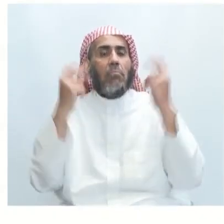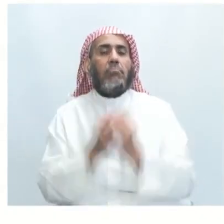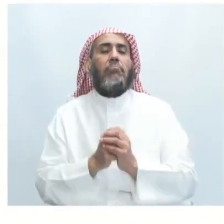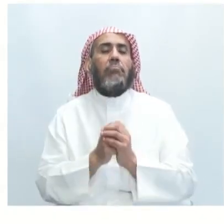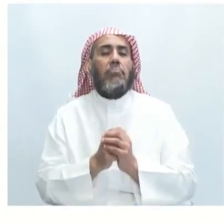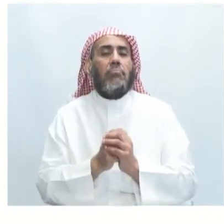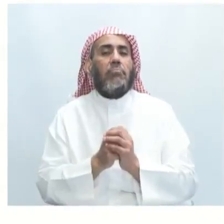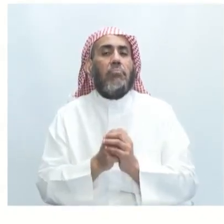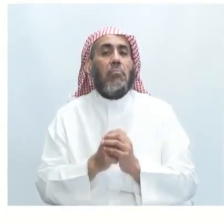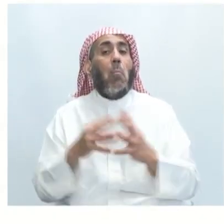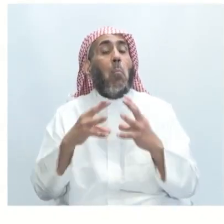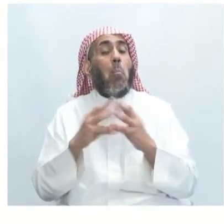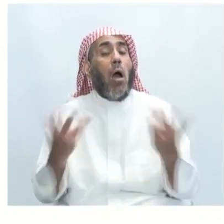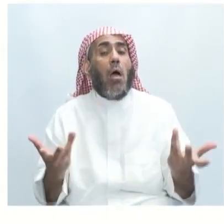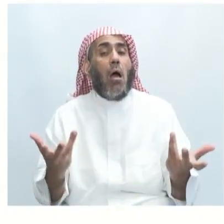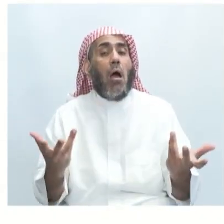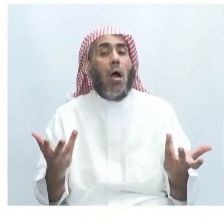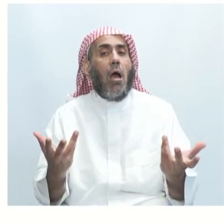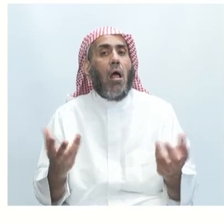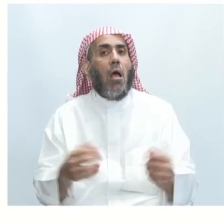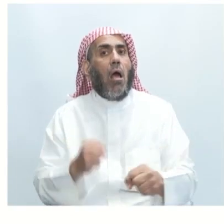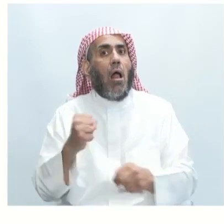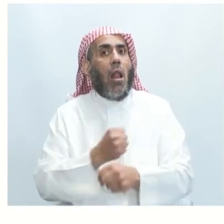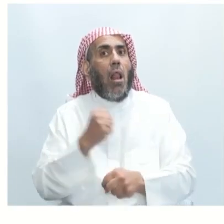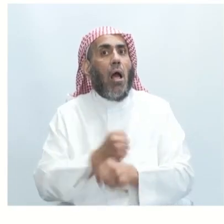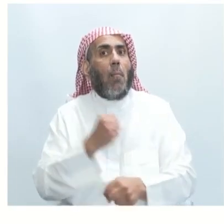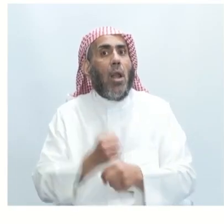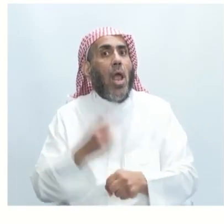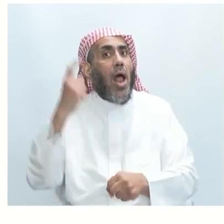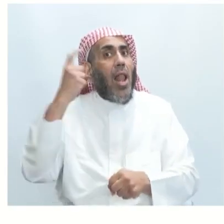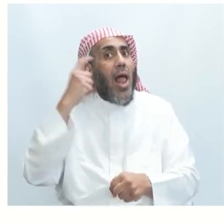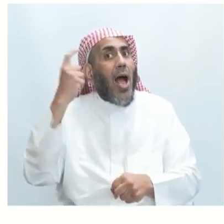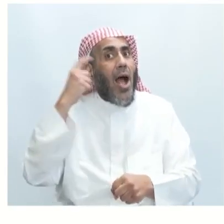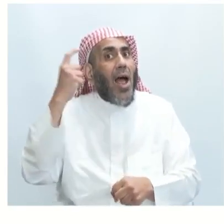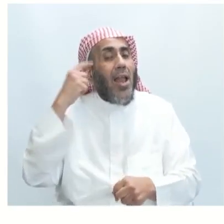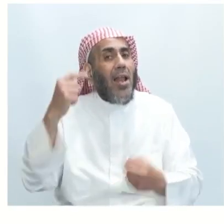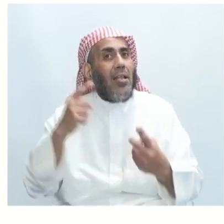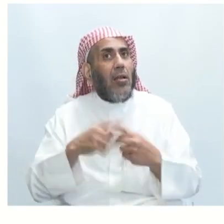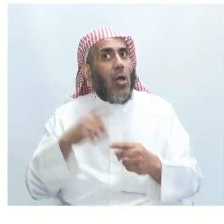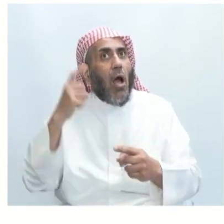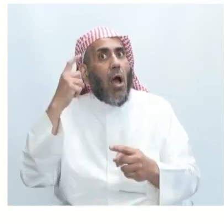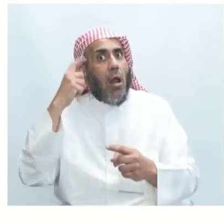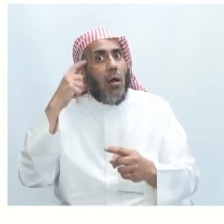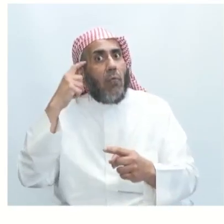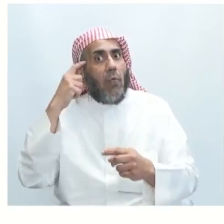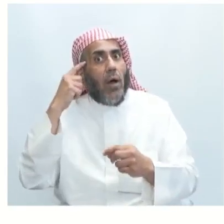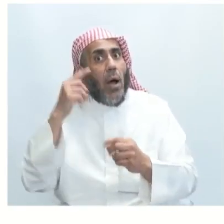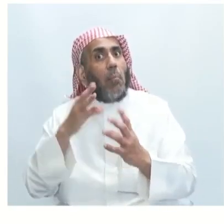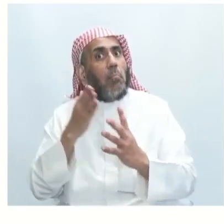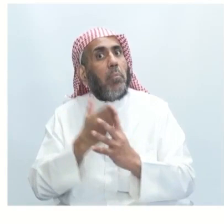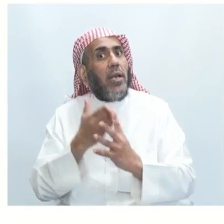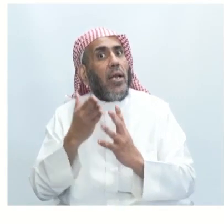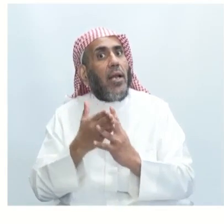الادراك يعني العمليه العقليه التي نتعرف من